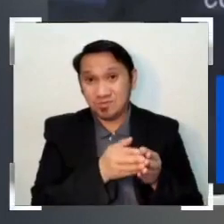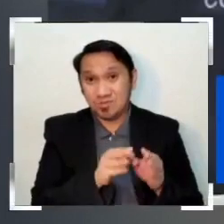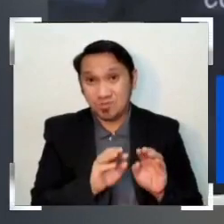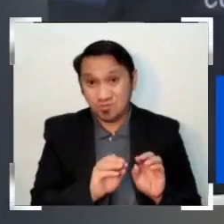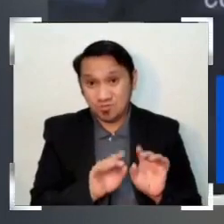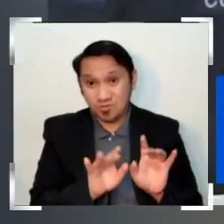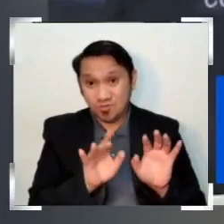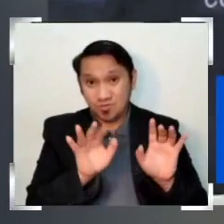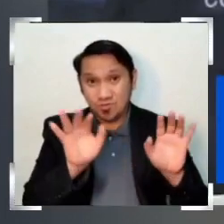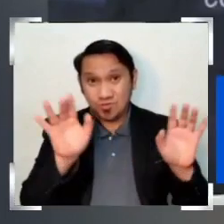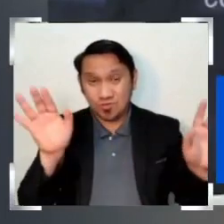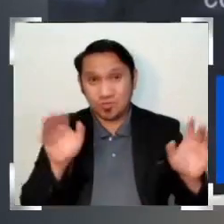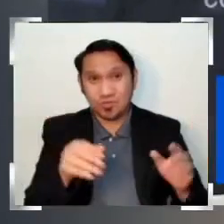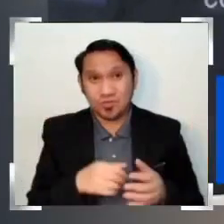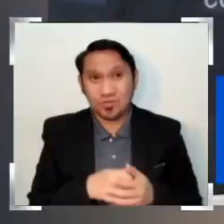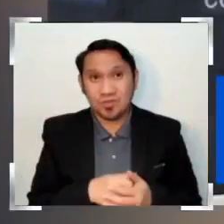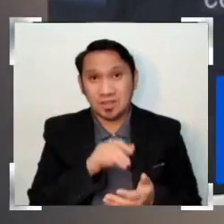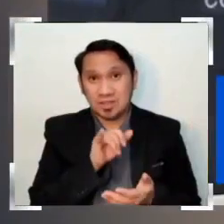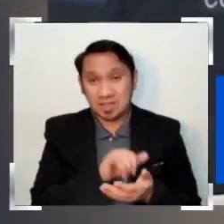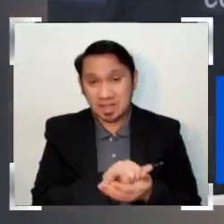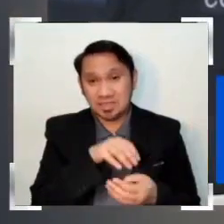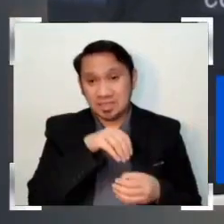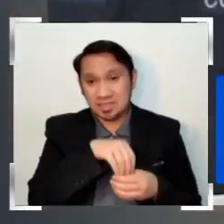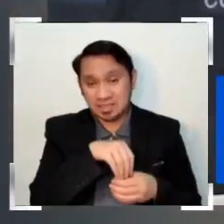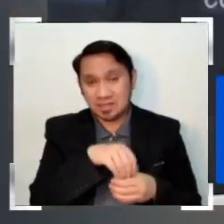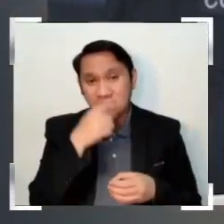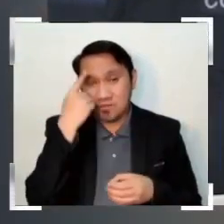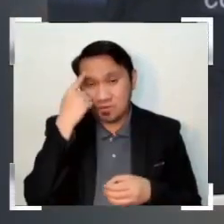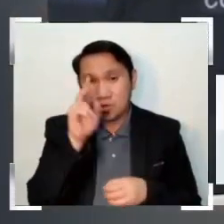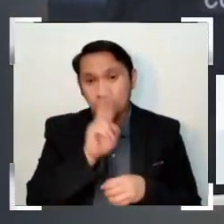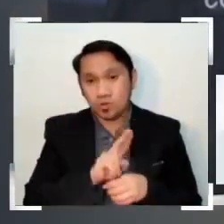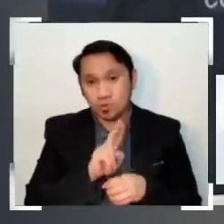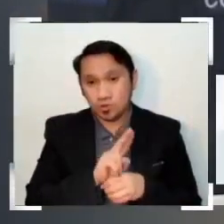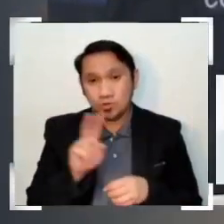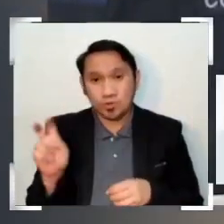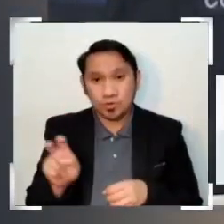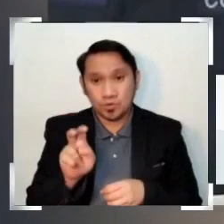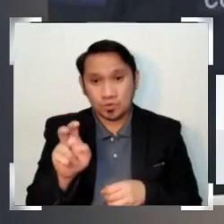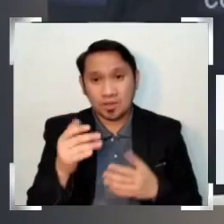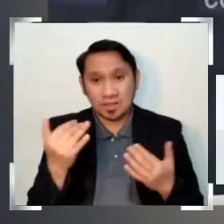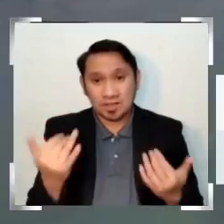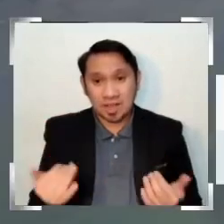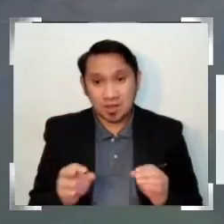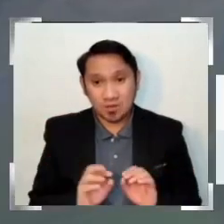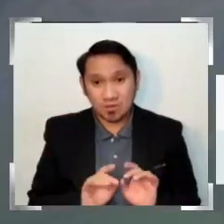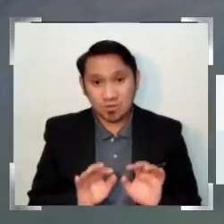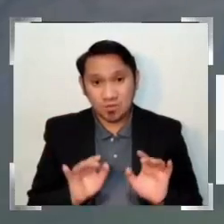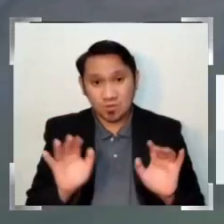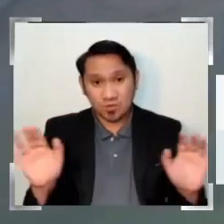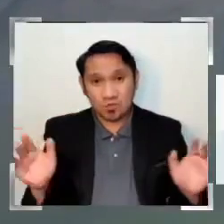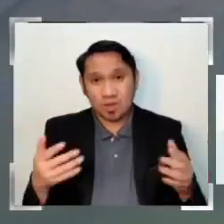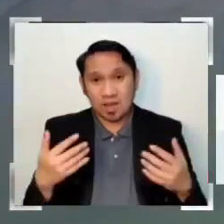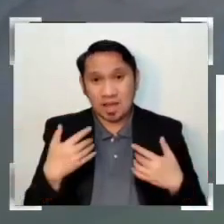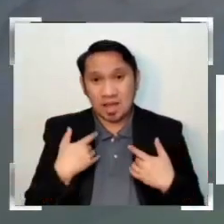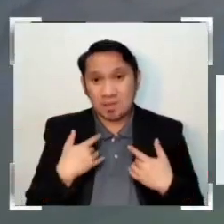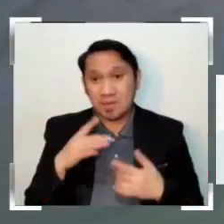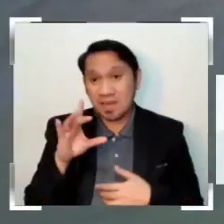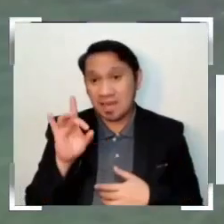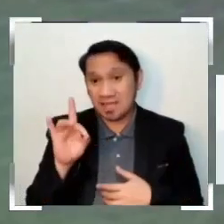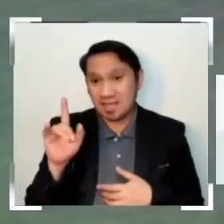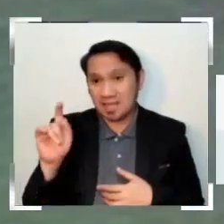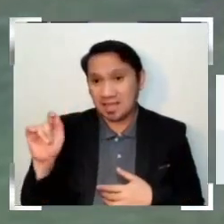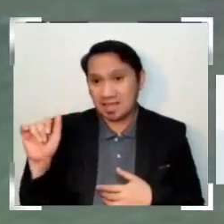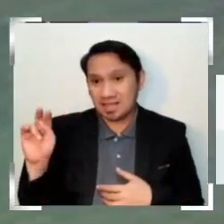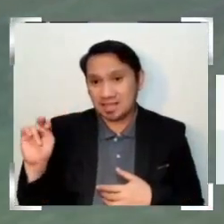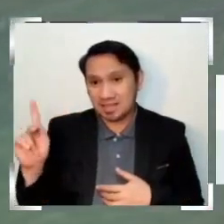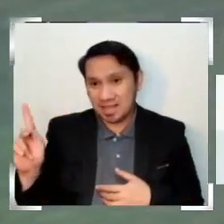ng tanke na ginagamit for the transportation. Ngayon, ang nagli-leak na andito na sa 8 tanker. Hindi bababa sa